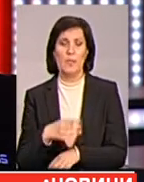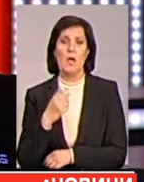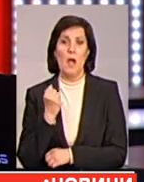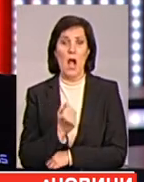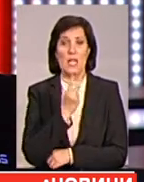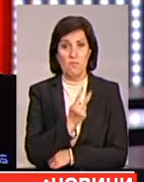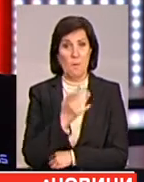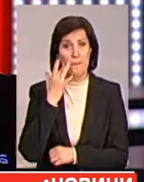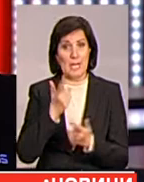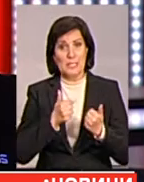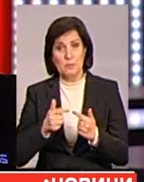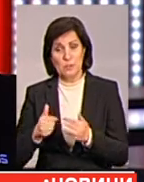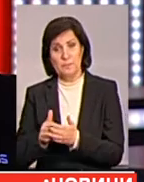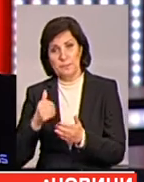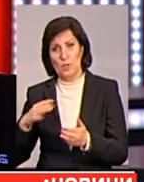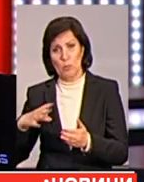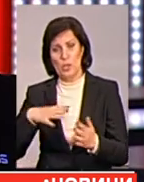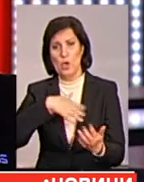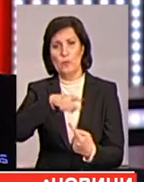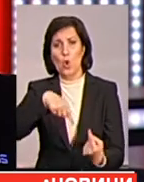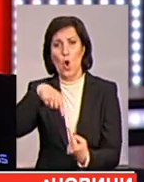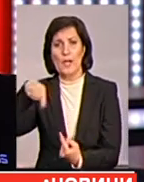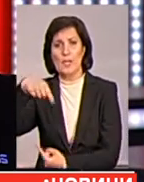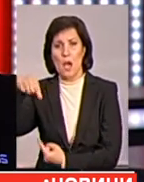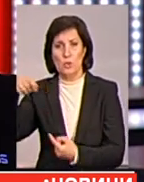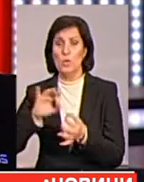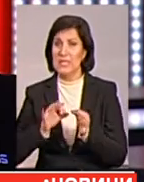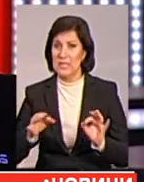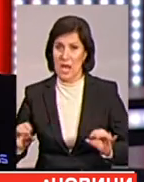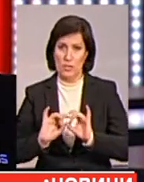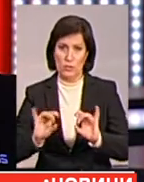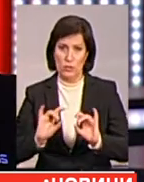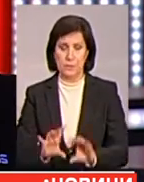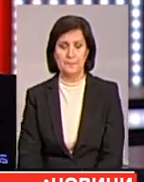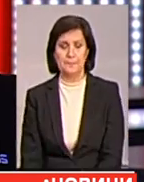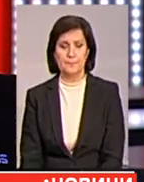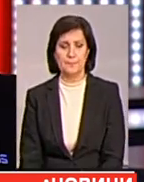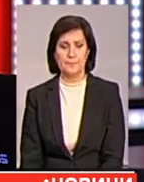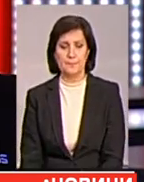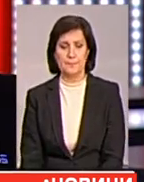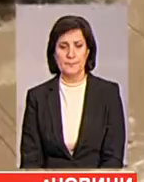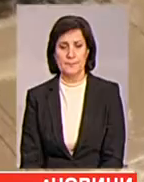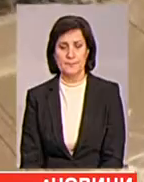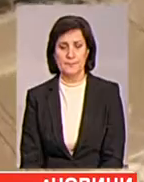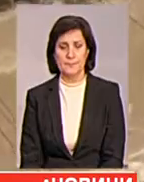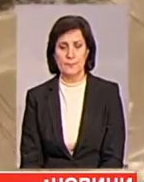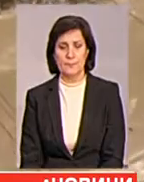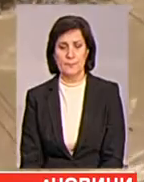американськими штатами напередодні прокотилися торнадо. Детальніше про стихії – Олександр Чернишук.